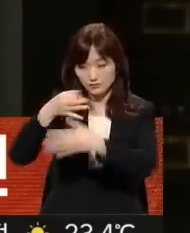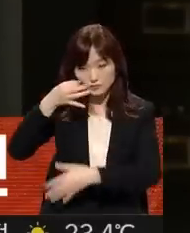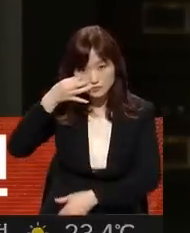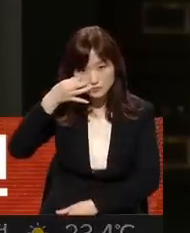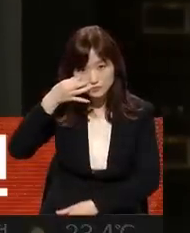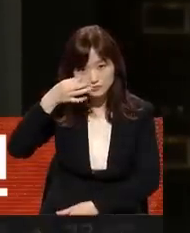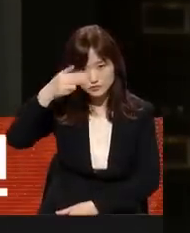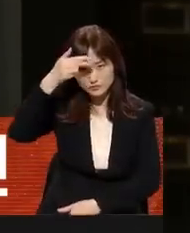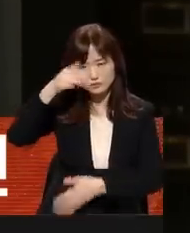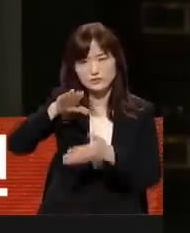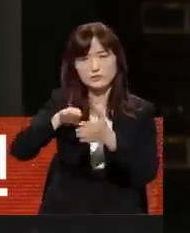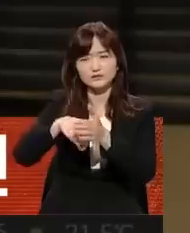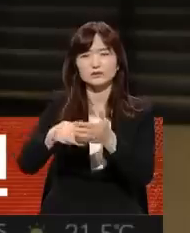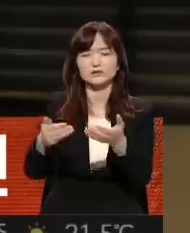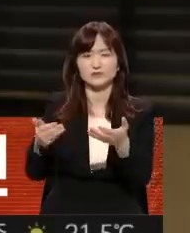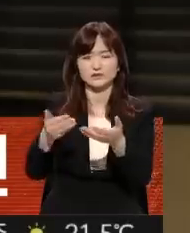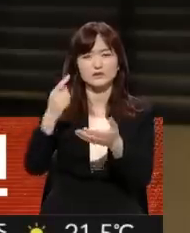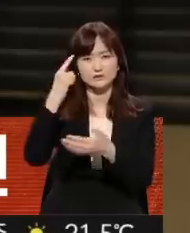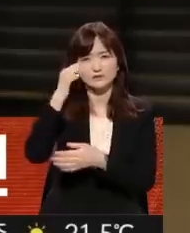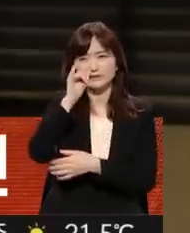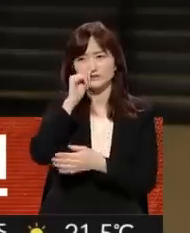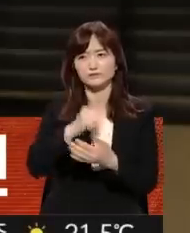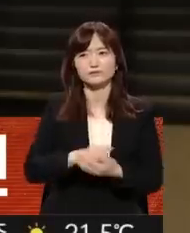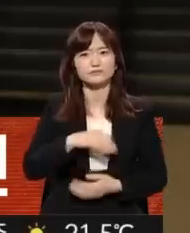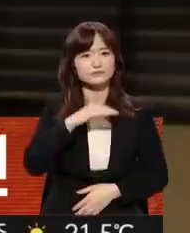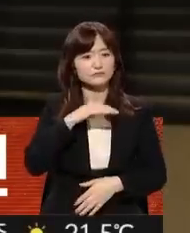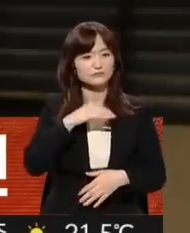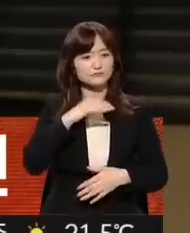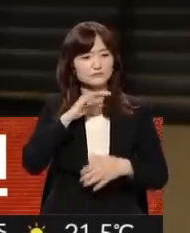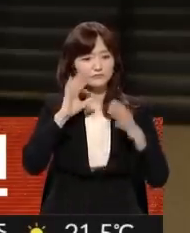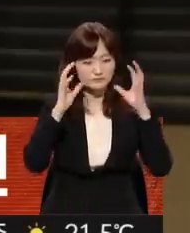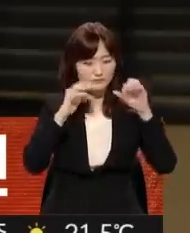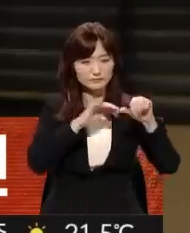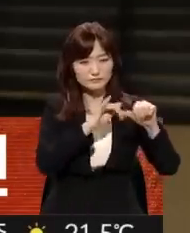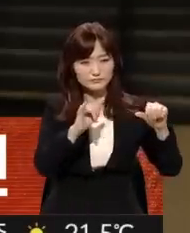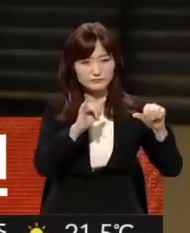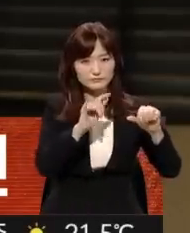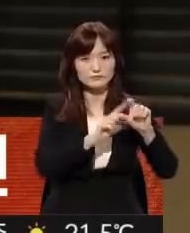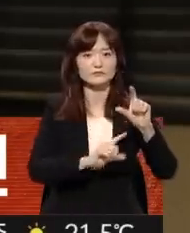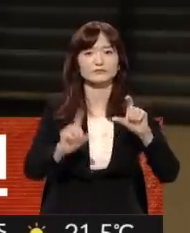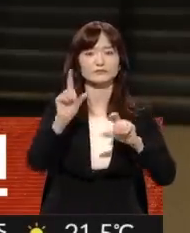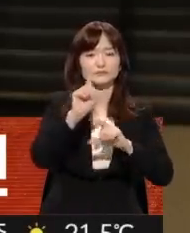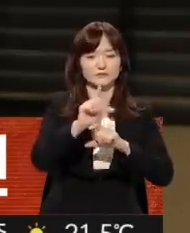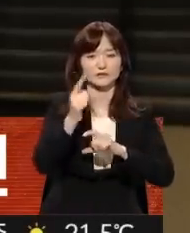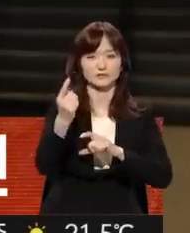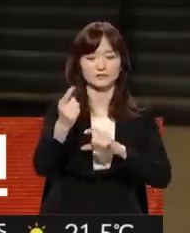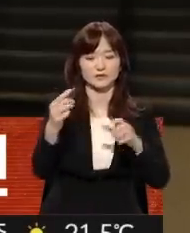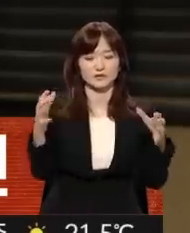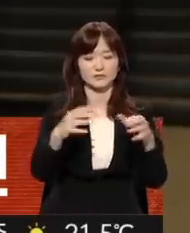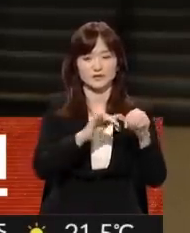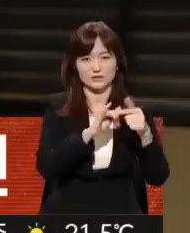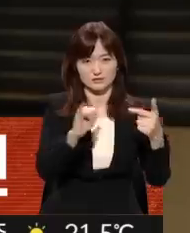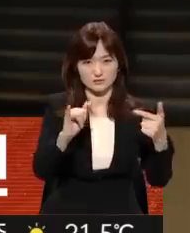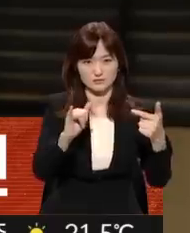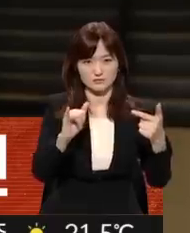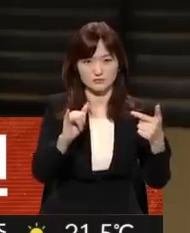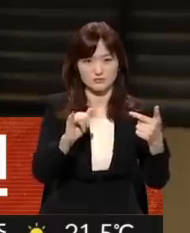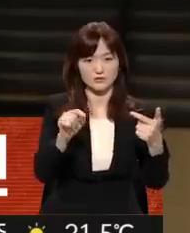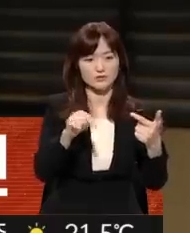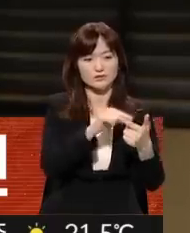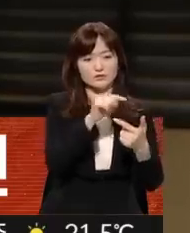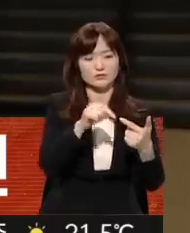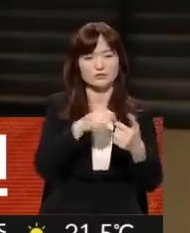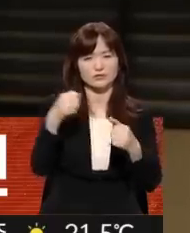그런 생각이 들기도 한데 아이가 5명, 1명 추가해서 6명 또 그 아이 중에 아동학대도 하고 배우자도